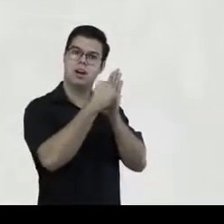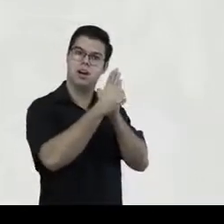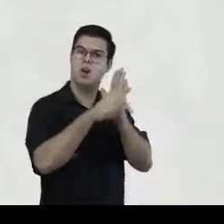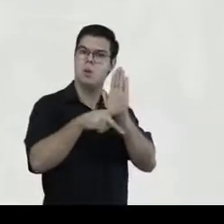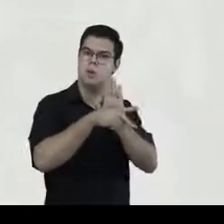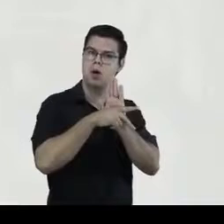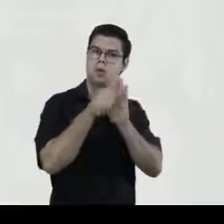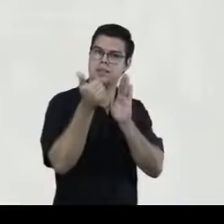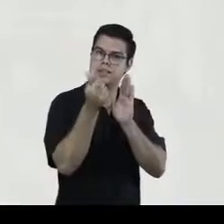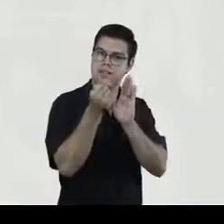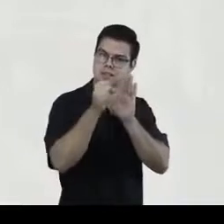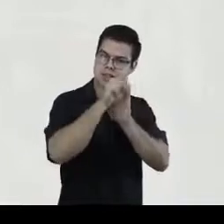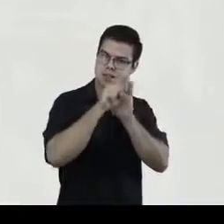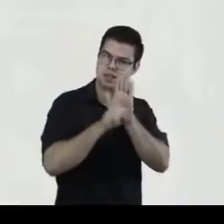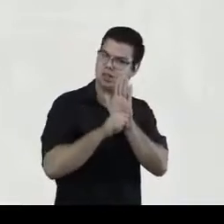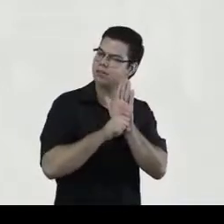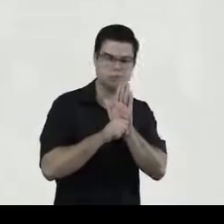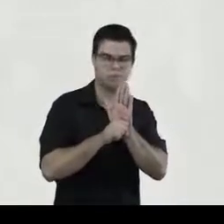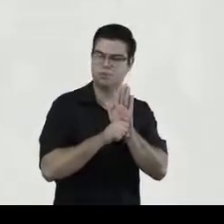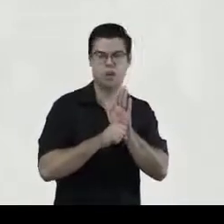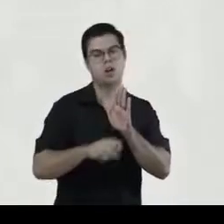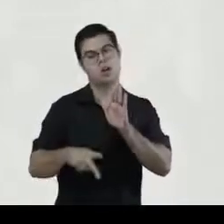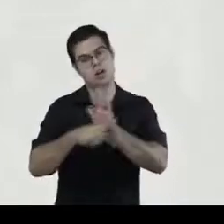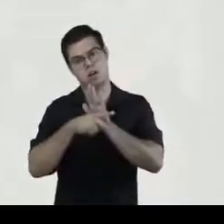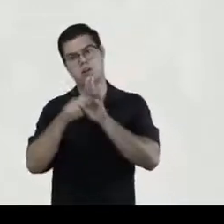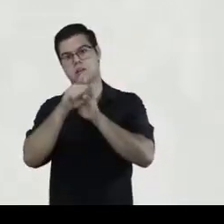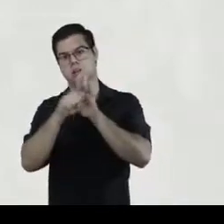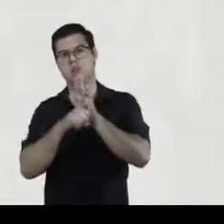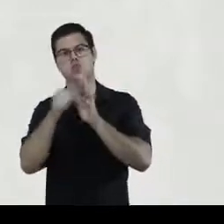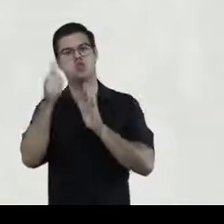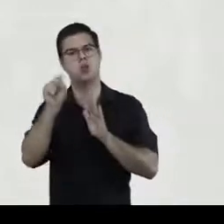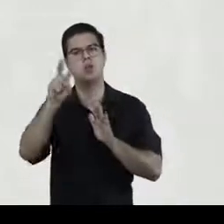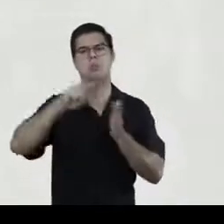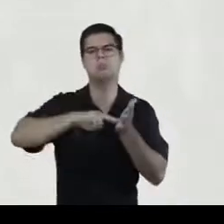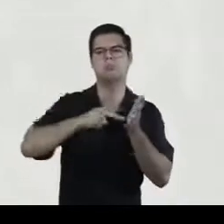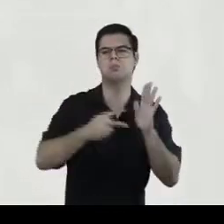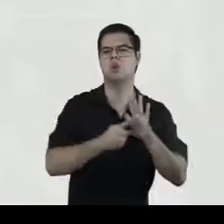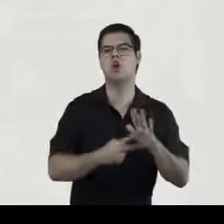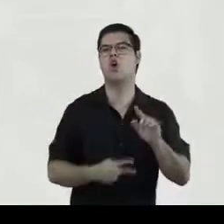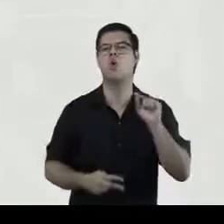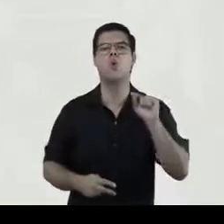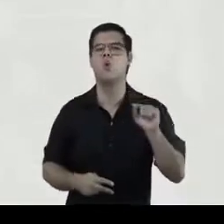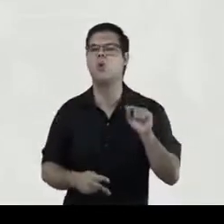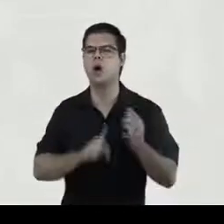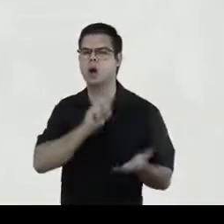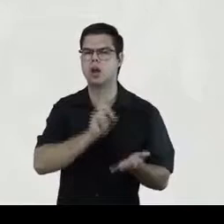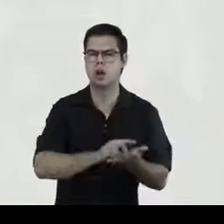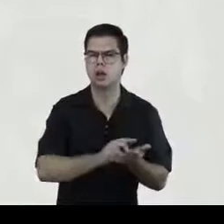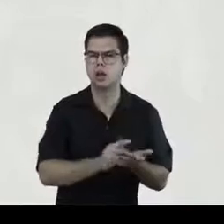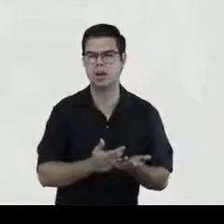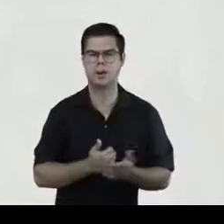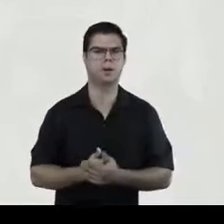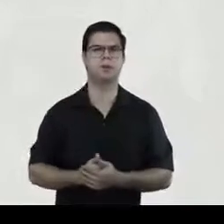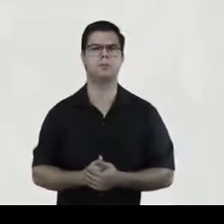que cela veut dire ? C'est la question qu'on peut se poser. Donc, on va examiner l'ouvrage. Suivante.